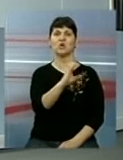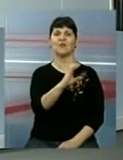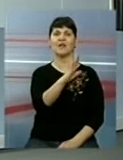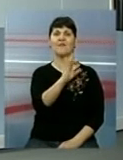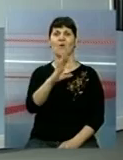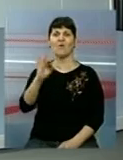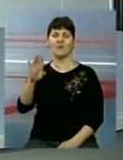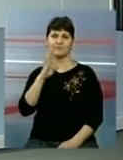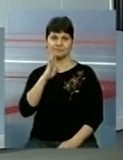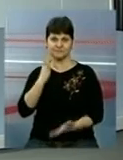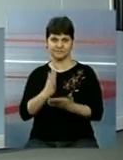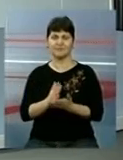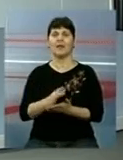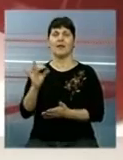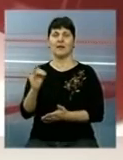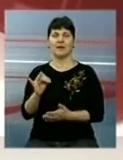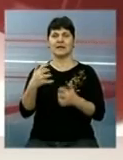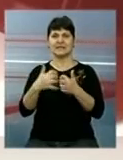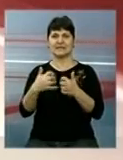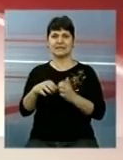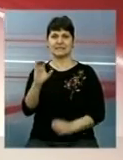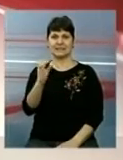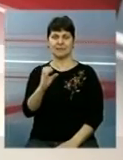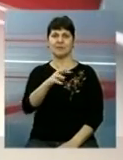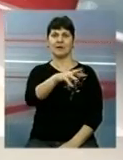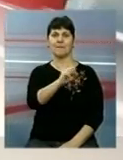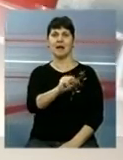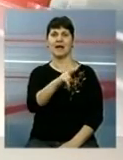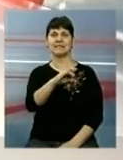Срібний призер – Максимчук Максим.